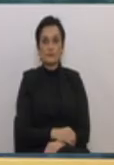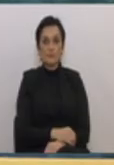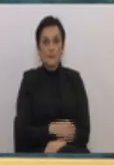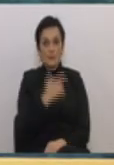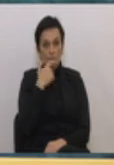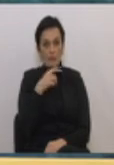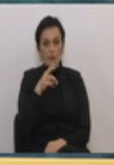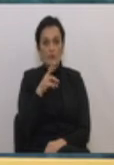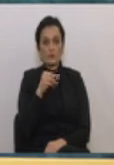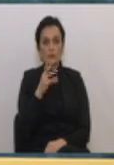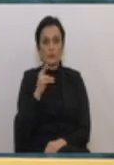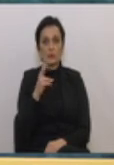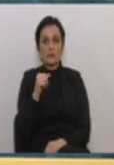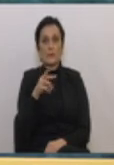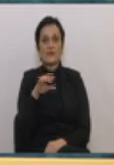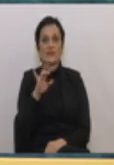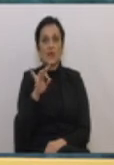Ადონი მამოკამდინარაც.